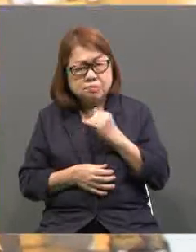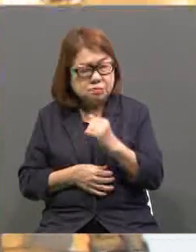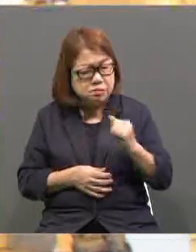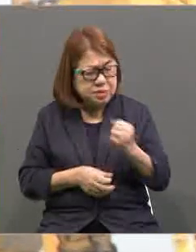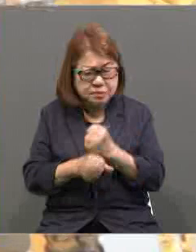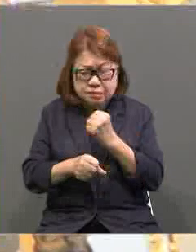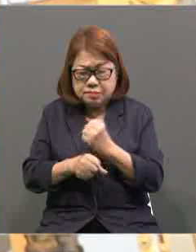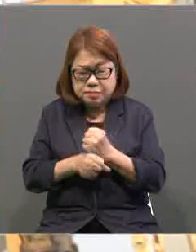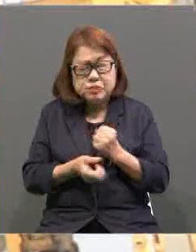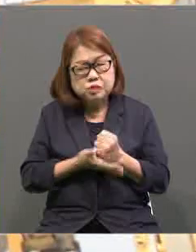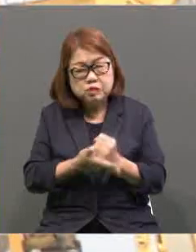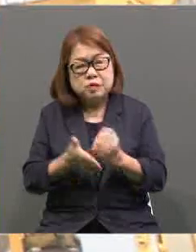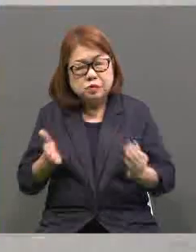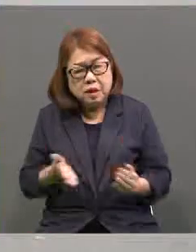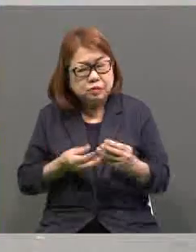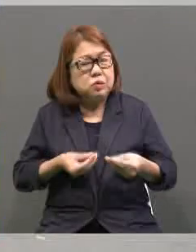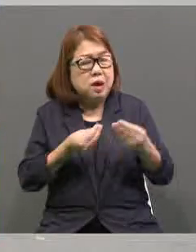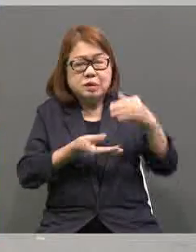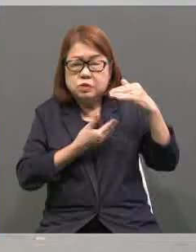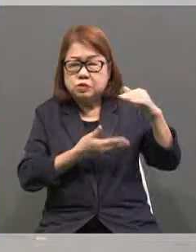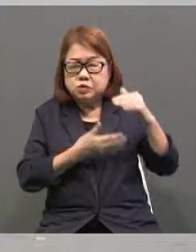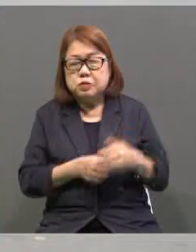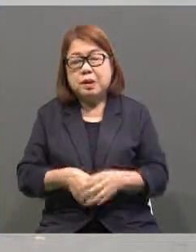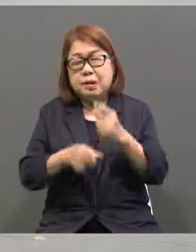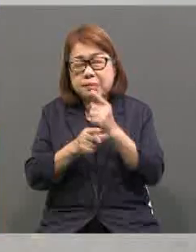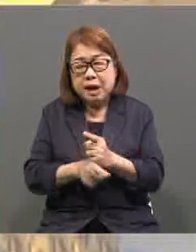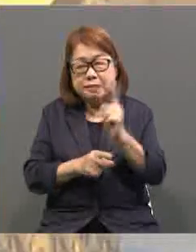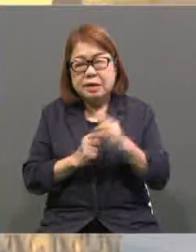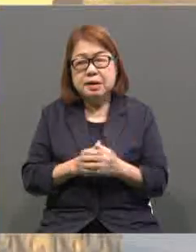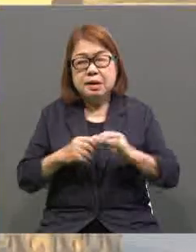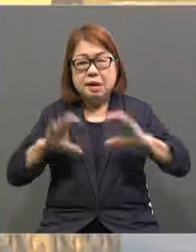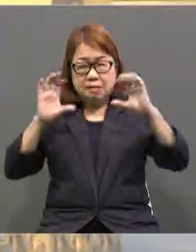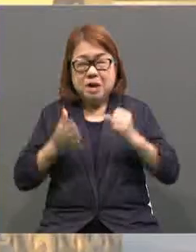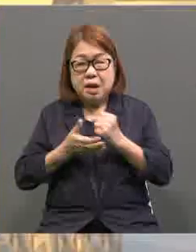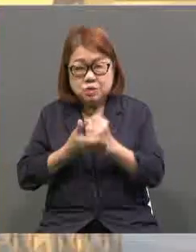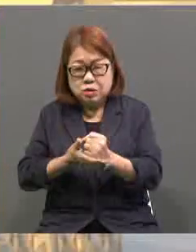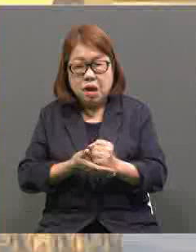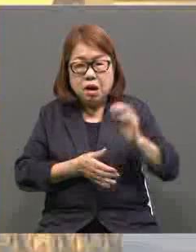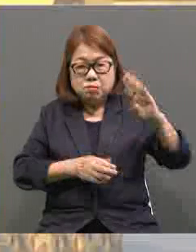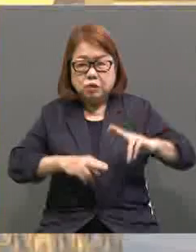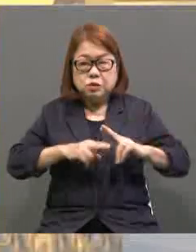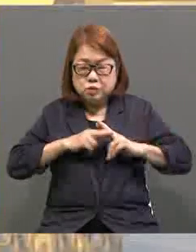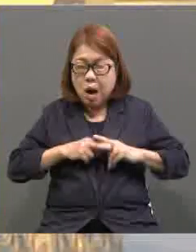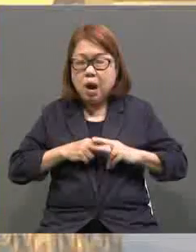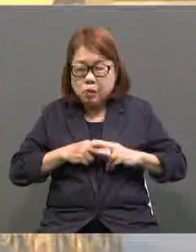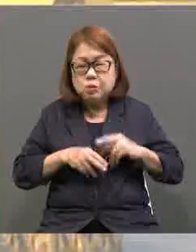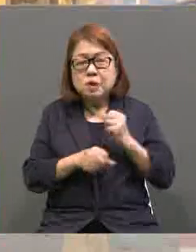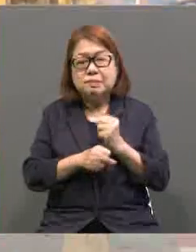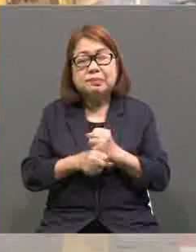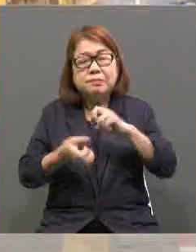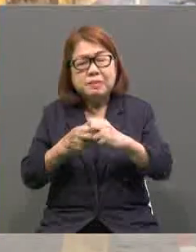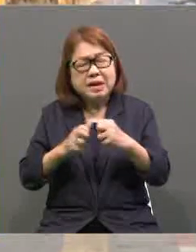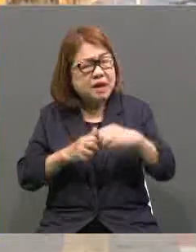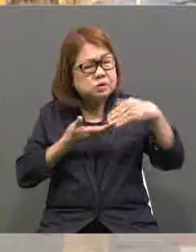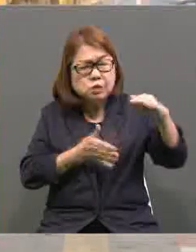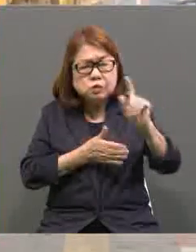ผลักดันเพื่ออำนวยความสะดวกในการส่งออกโดยใช้หลักที่เรียกว่ารัฐหนุนเอกชนนำพยายามจะไปลดอุปสรรคในการส่งออก